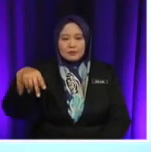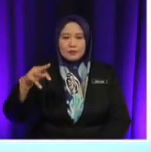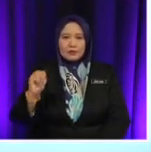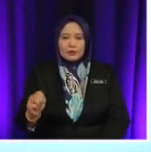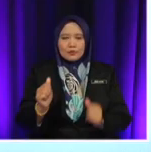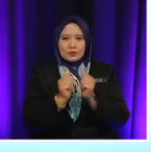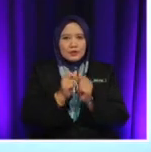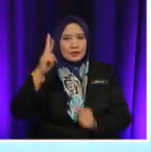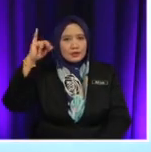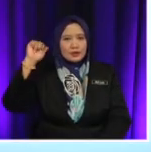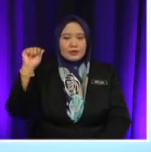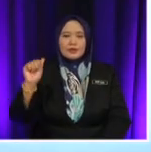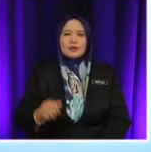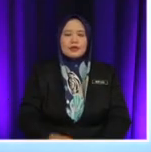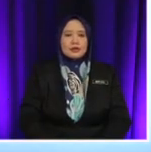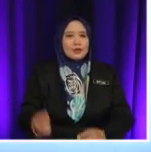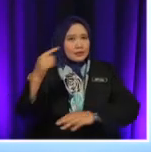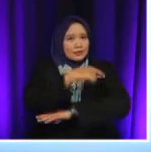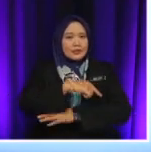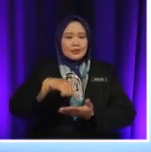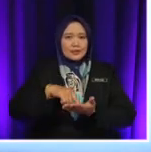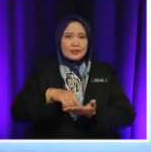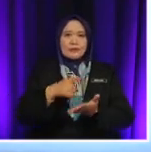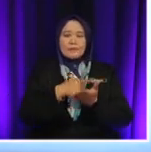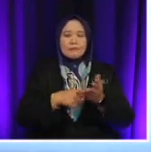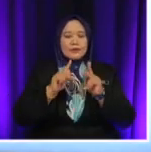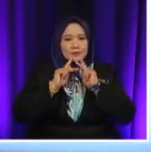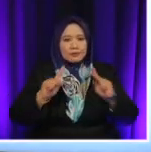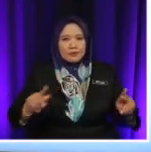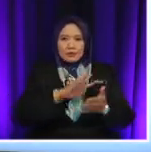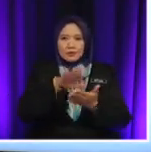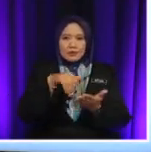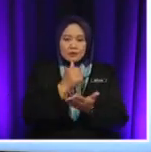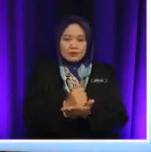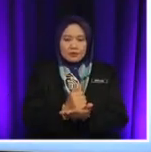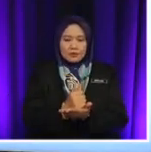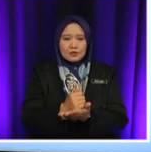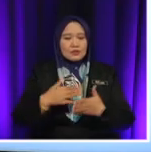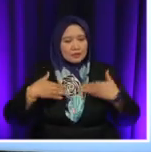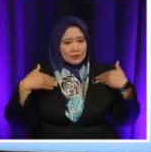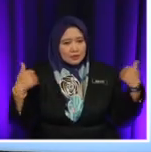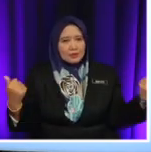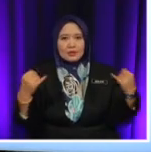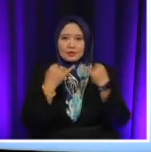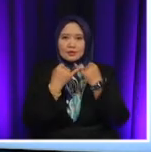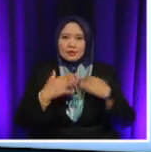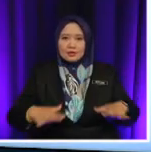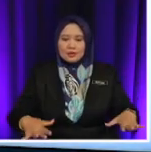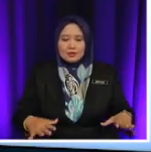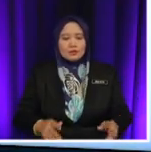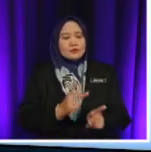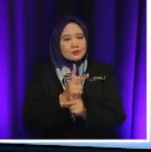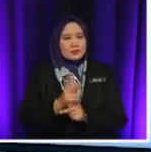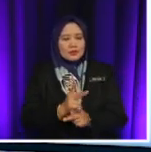selaku pengacara Anda apa khabar murid-murid di rumah kita doakan dalam keadaan yang sihat sejahtera ingat pesanriia selalu jaga diri